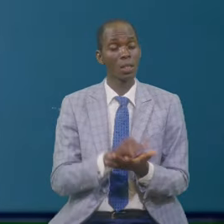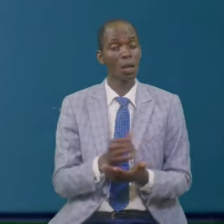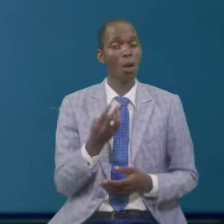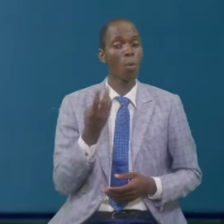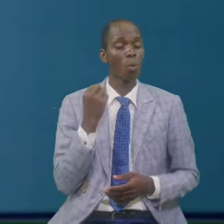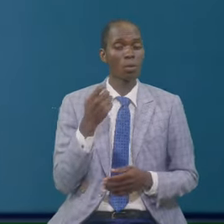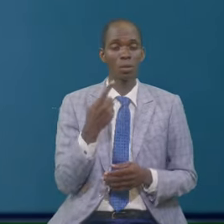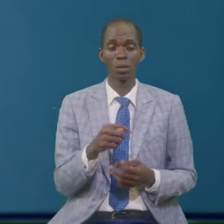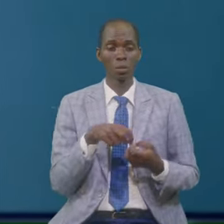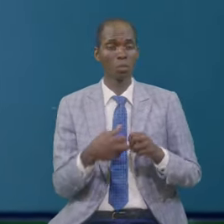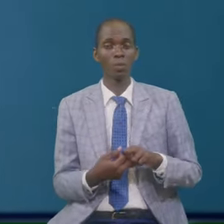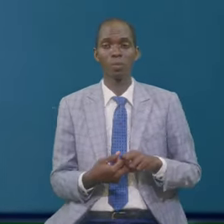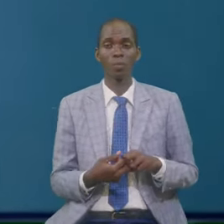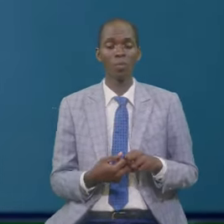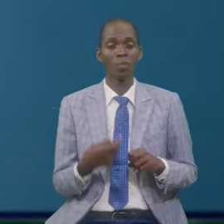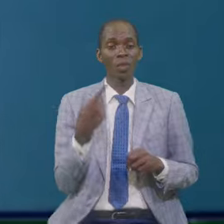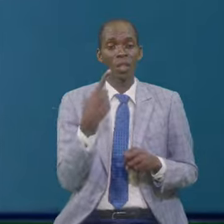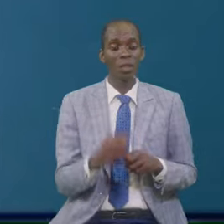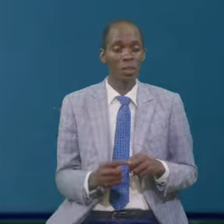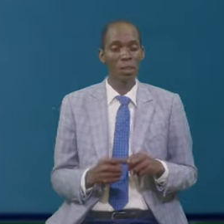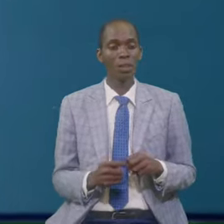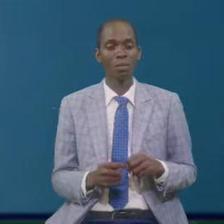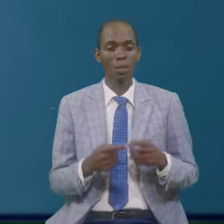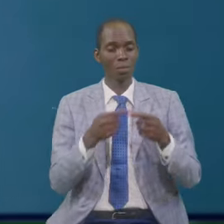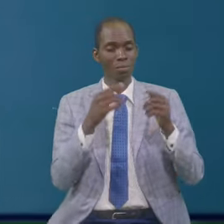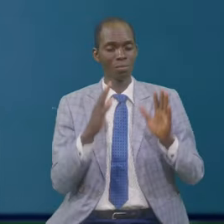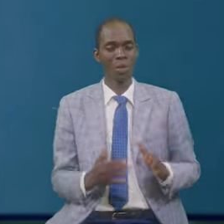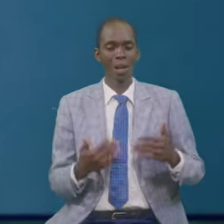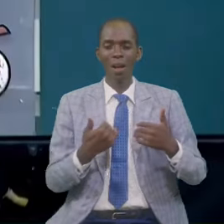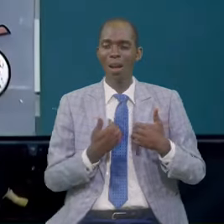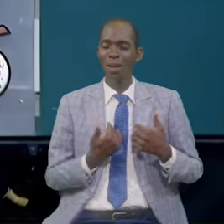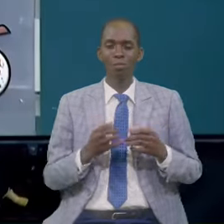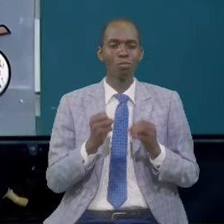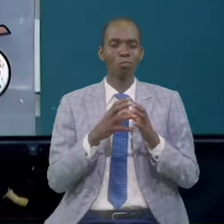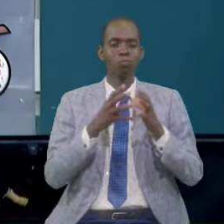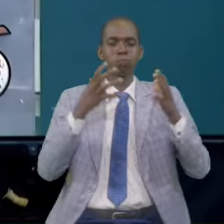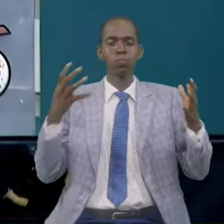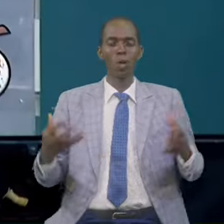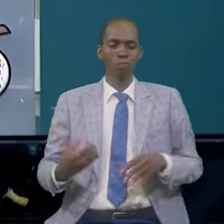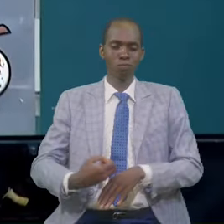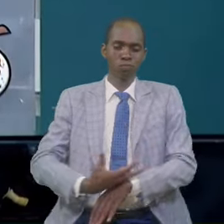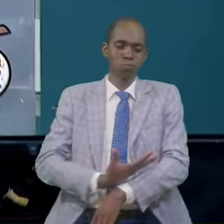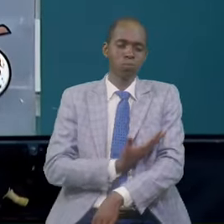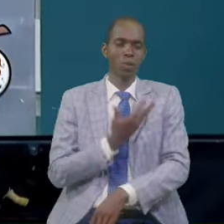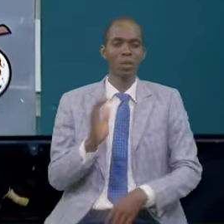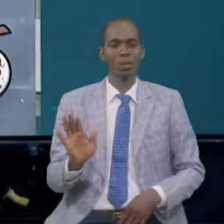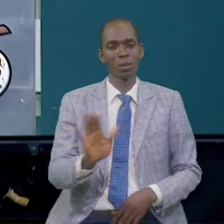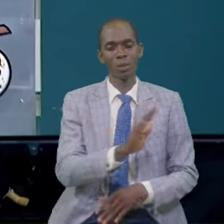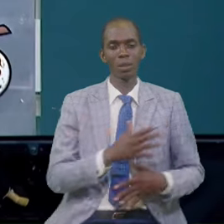సమస్య. The adversary has so influenced our lives. అపవాది మన జీవితాన్ని చాలా ప్రభావితం